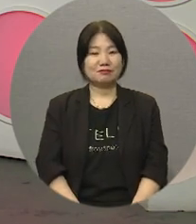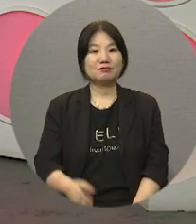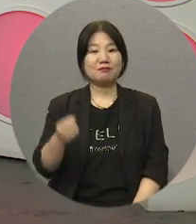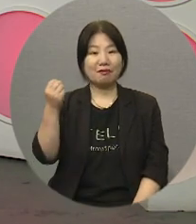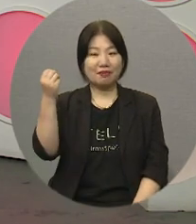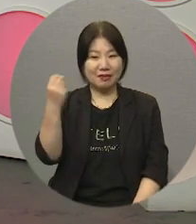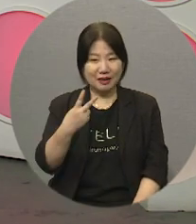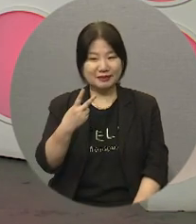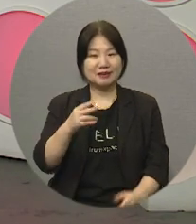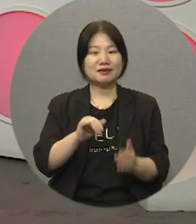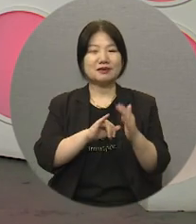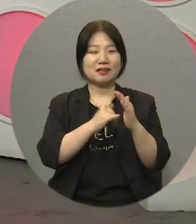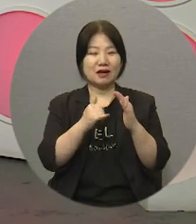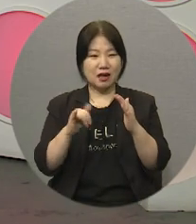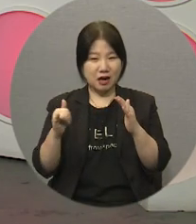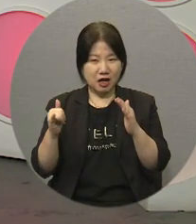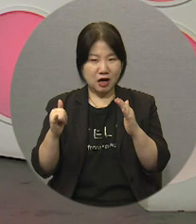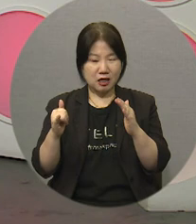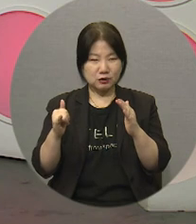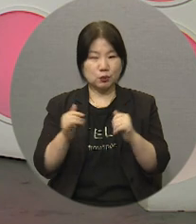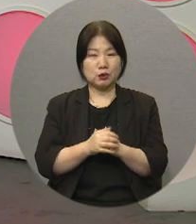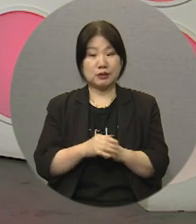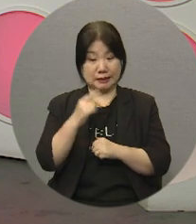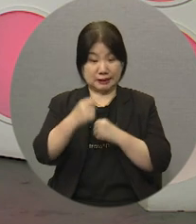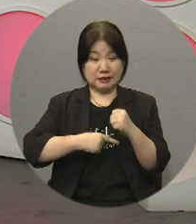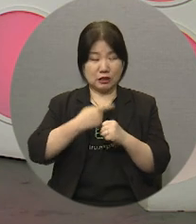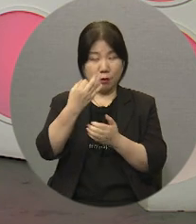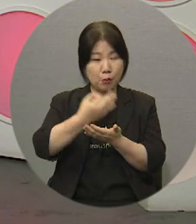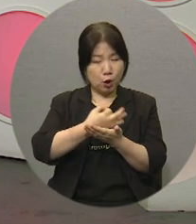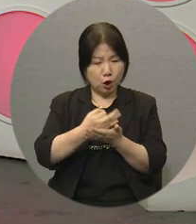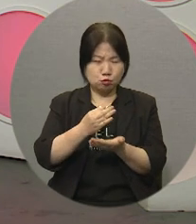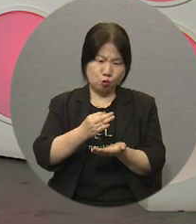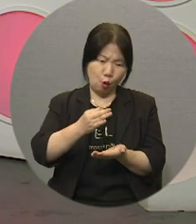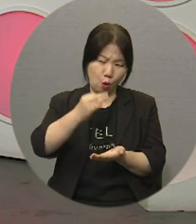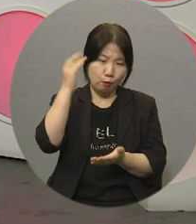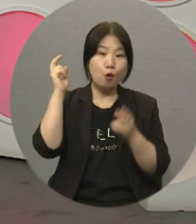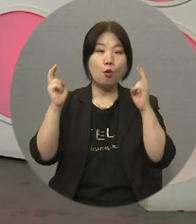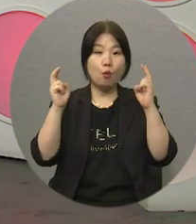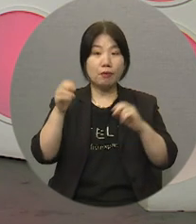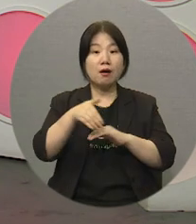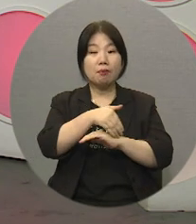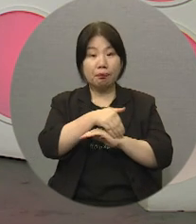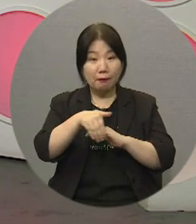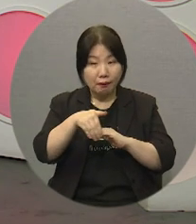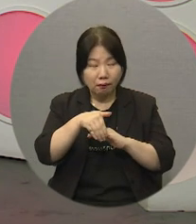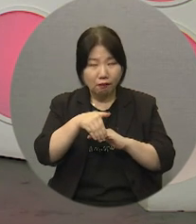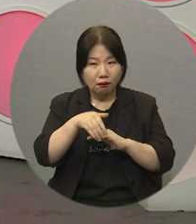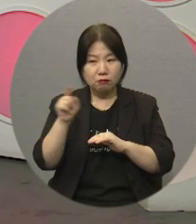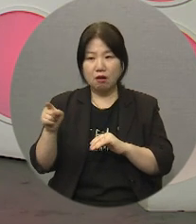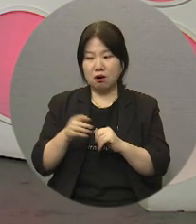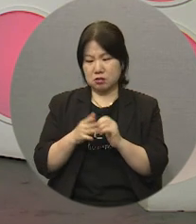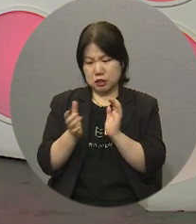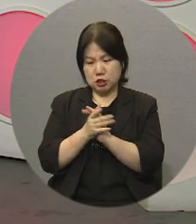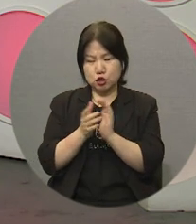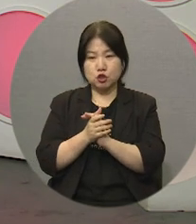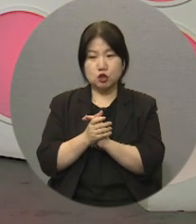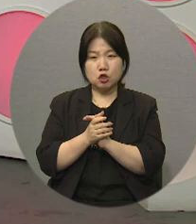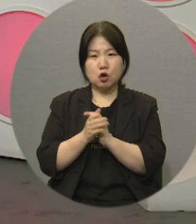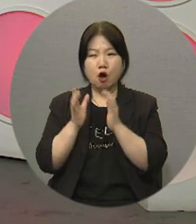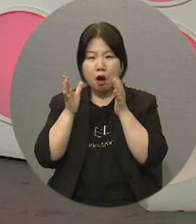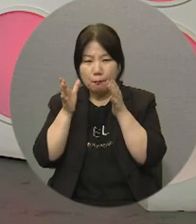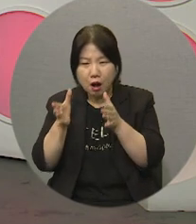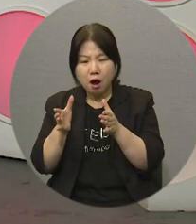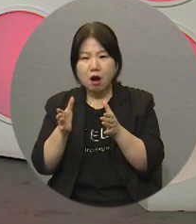다시 가족. 연봉 높은 직장을 다니고 있었으나 지인이 제안한 철강 사업에 혹해